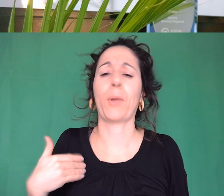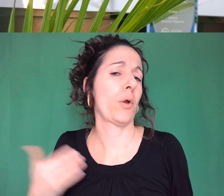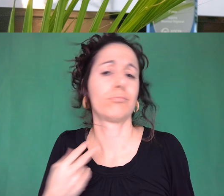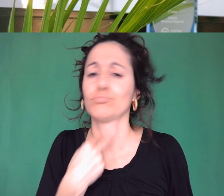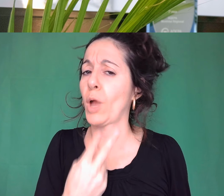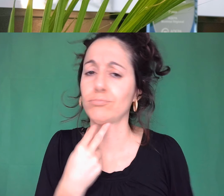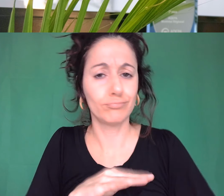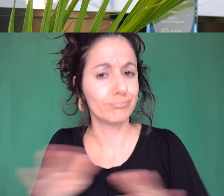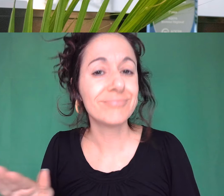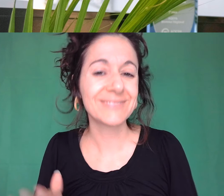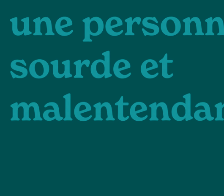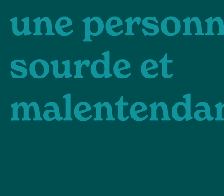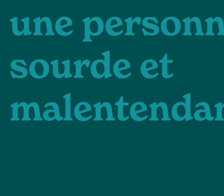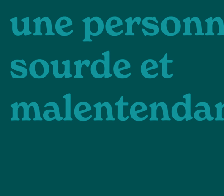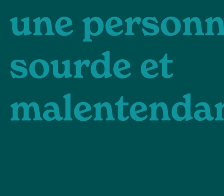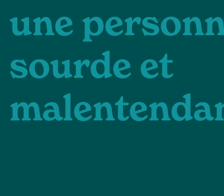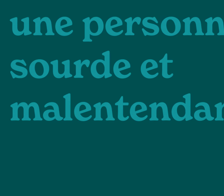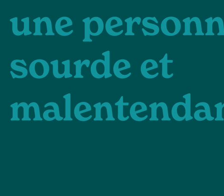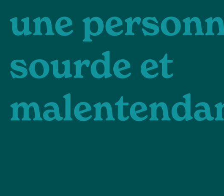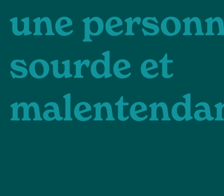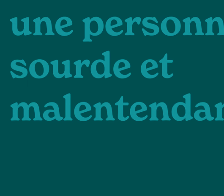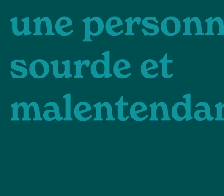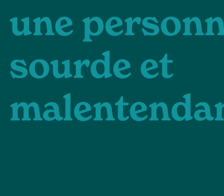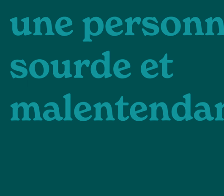utiliser leur voix.